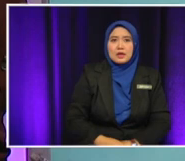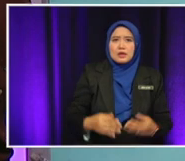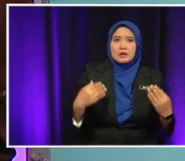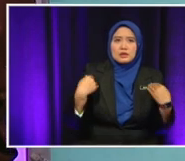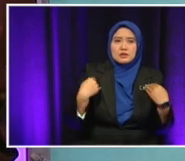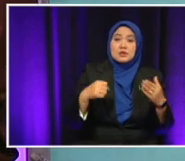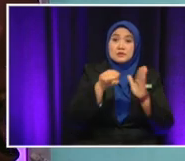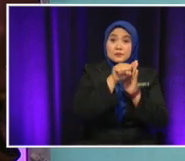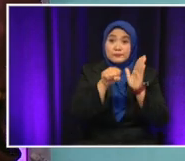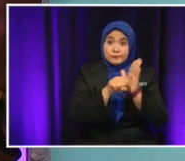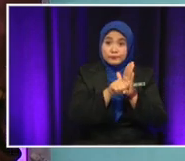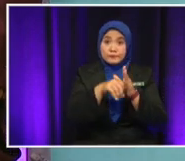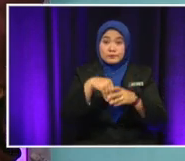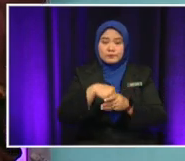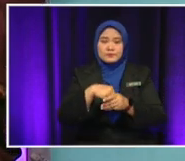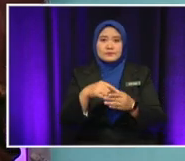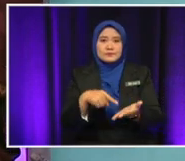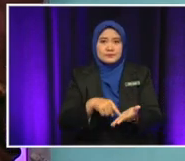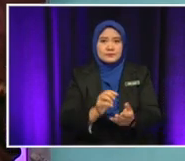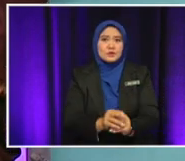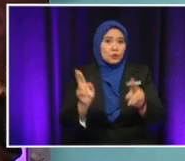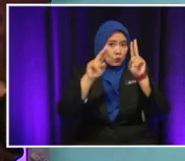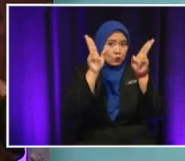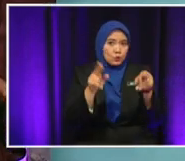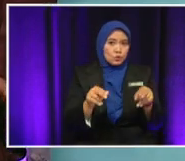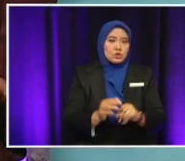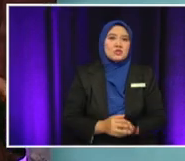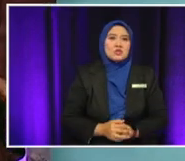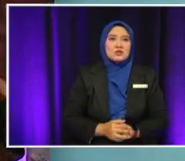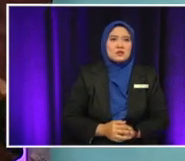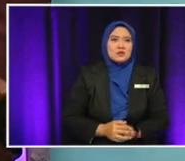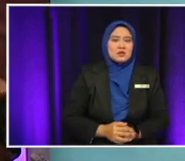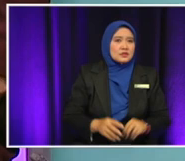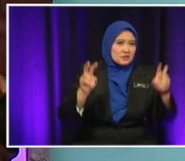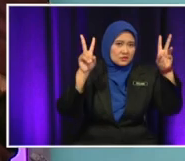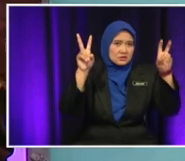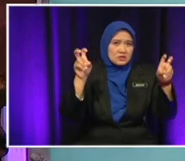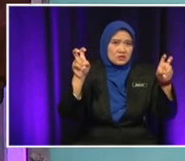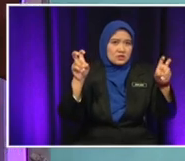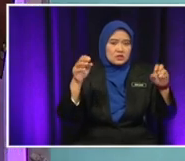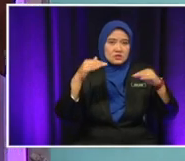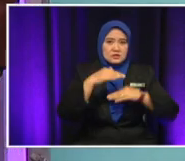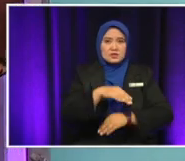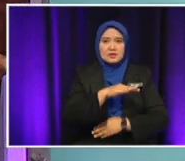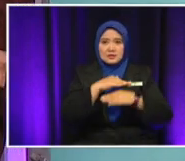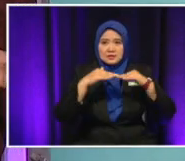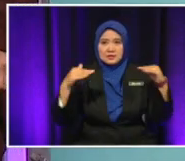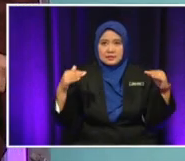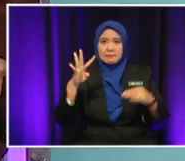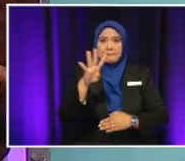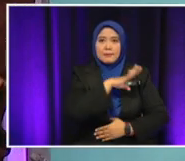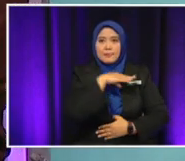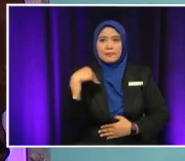bentuk grafik digital yang diuji yaitu sebenarnya tajuk di tingkatan 4 dan juga tingkatan